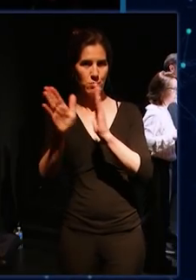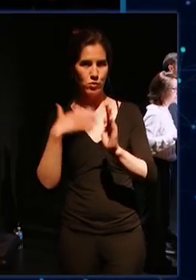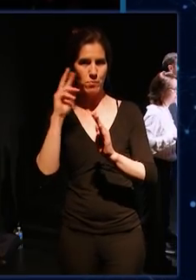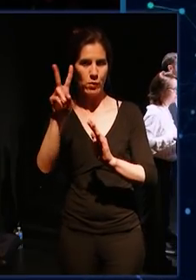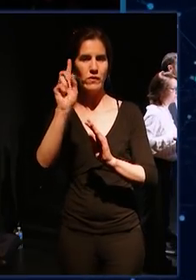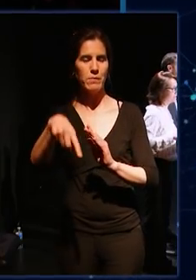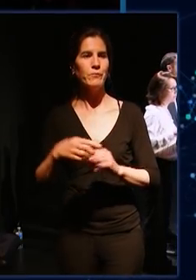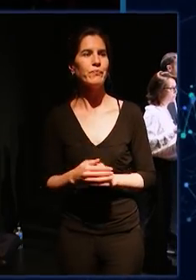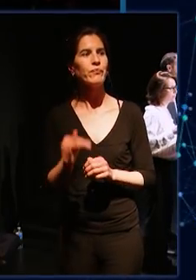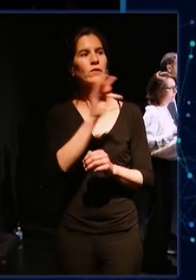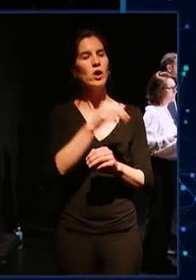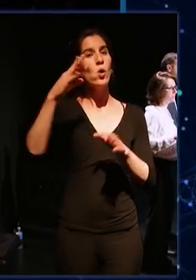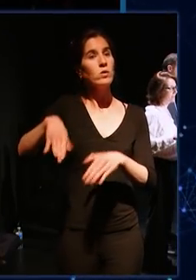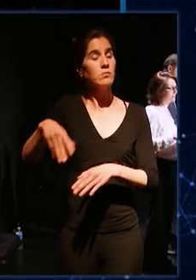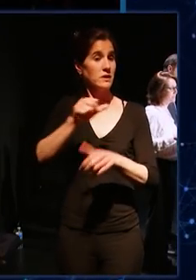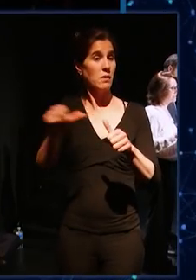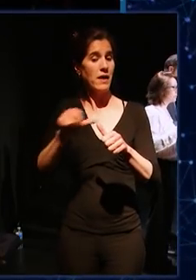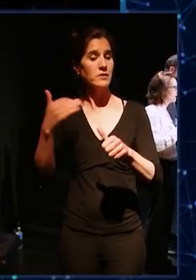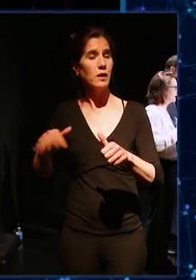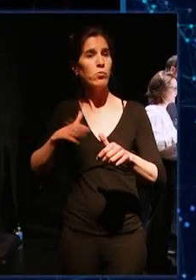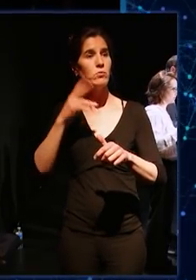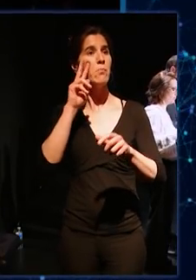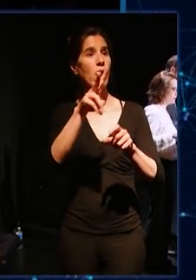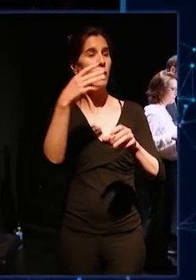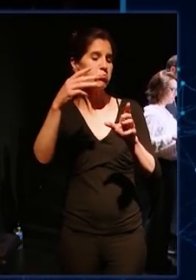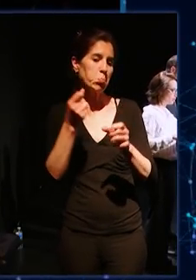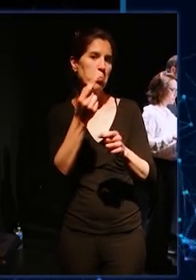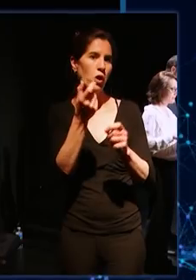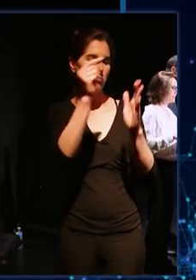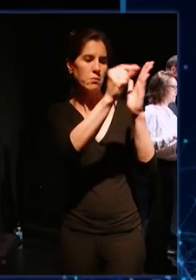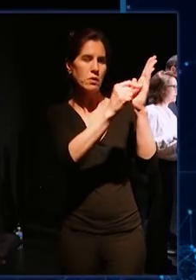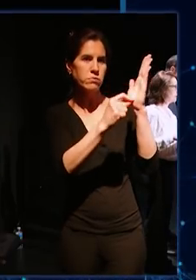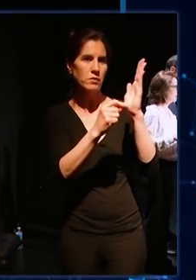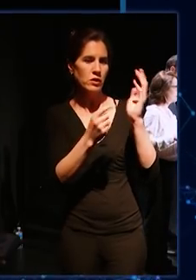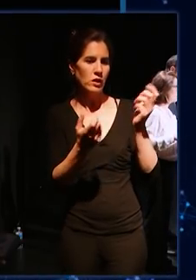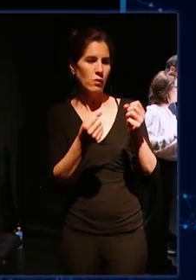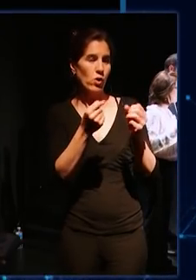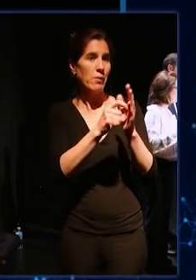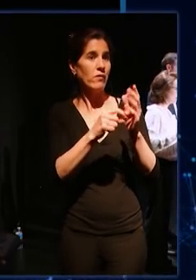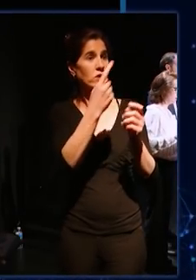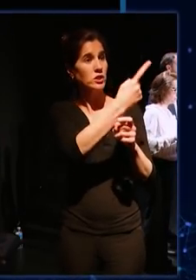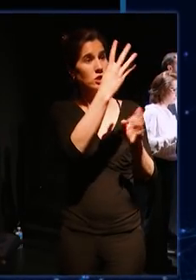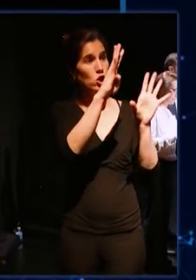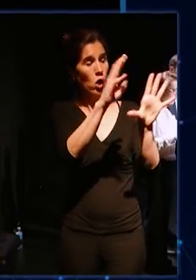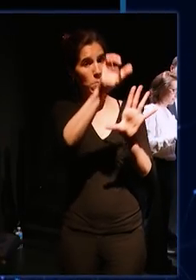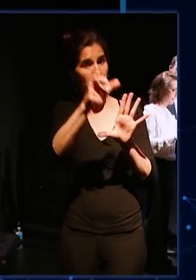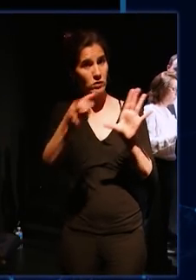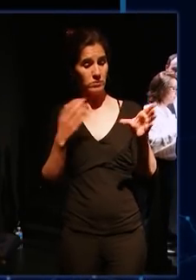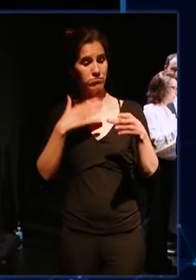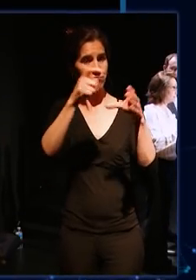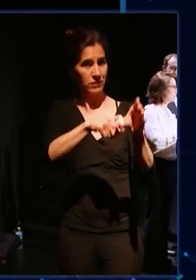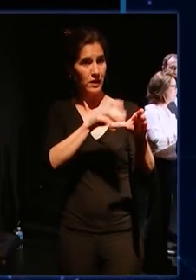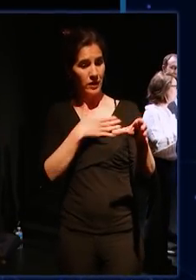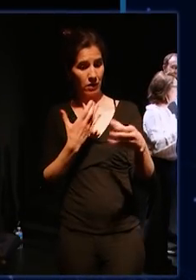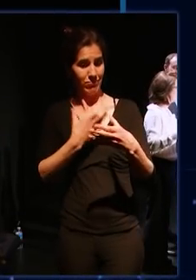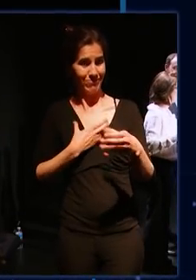Durant les darreres setmanes heu pogut conèixer una miqueta més a 8 de les 9 persones candidates a ocupar aquest lloc a l'Ajuntament de Cardedeu